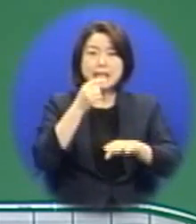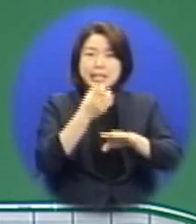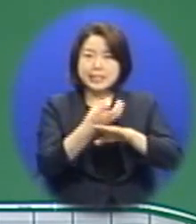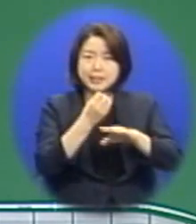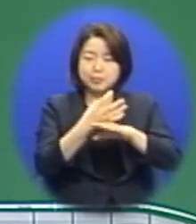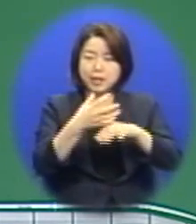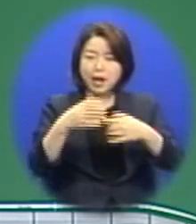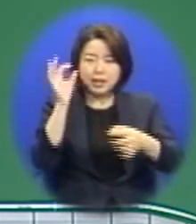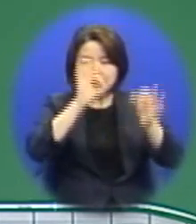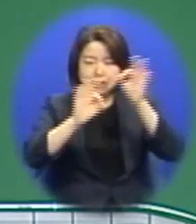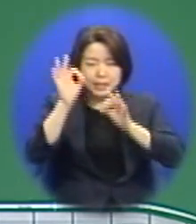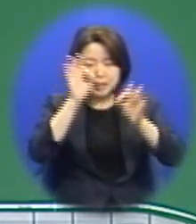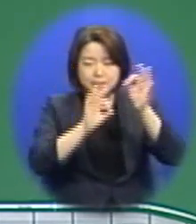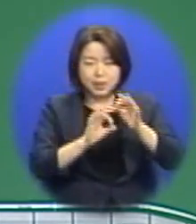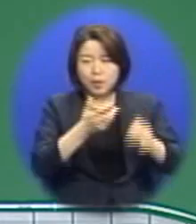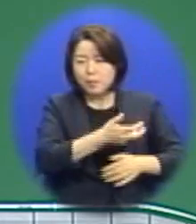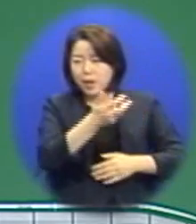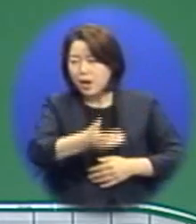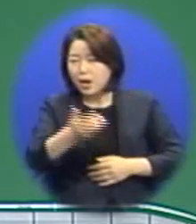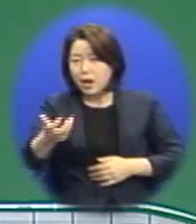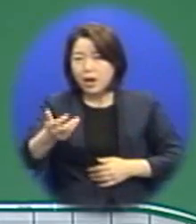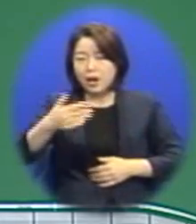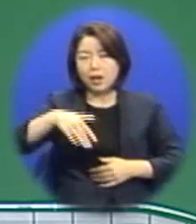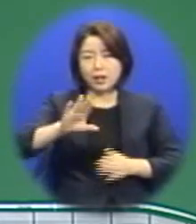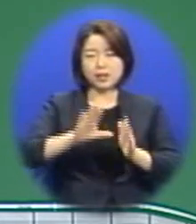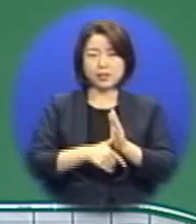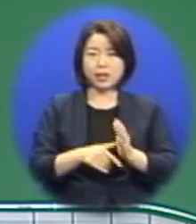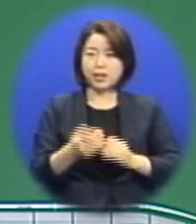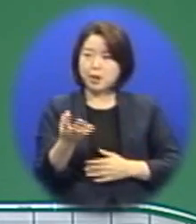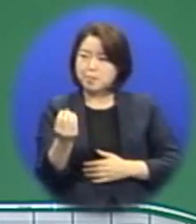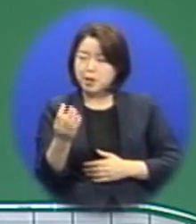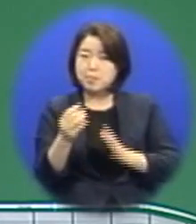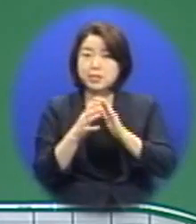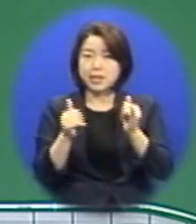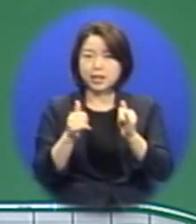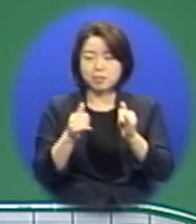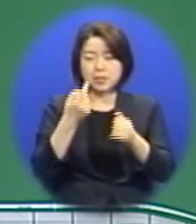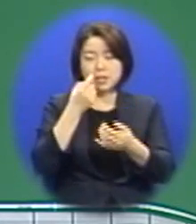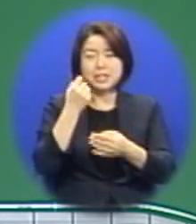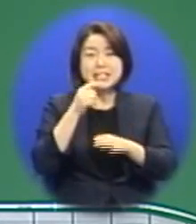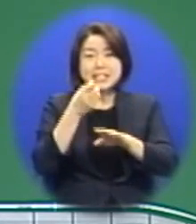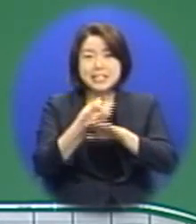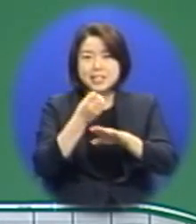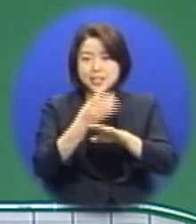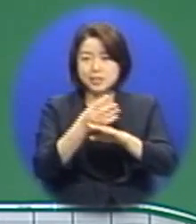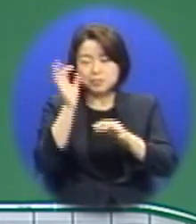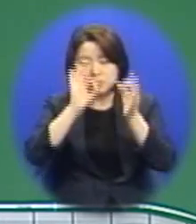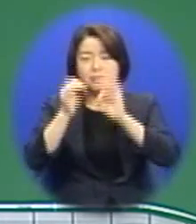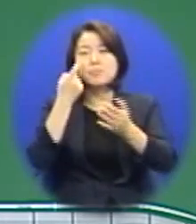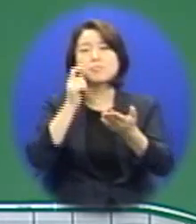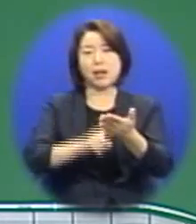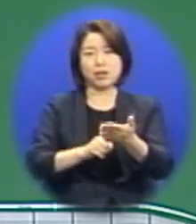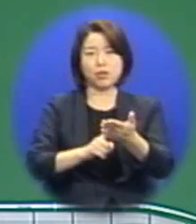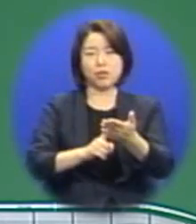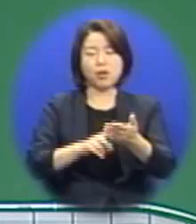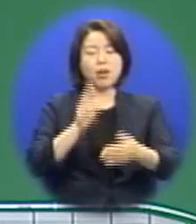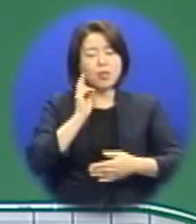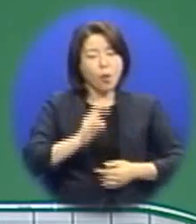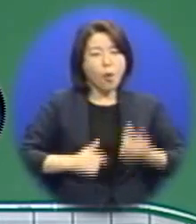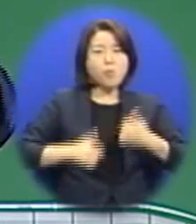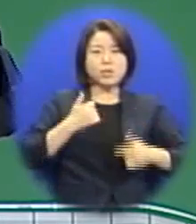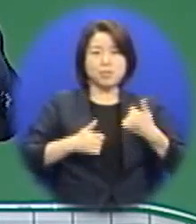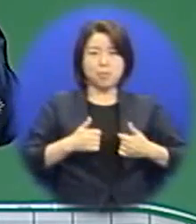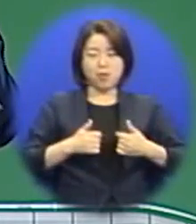때 몇몇 분이 금광을 발견했습니다. 너무 기뻤어요. 이제 채굴을 해야